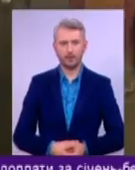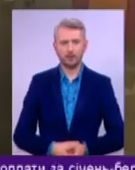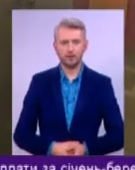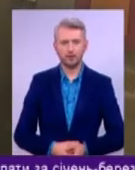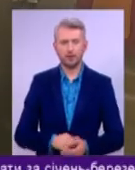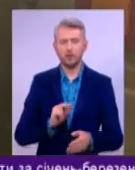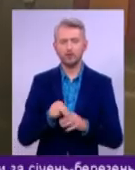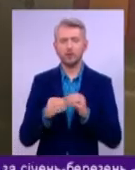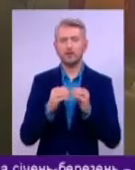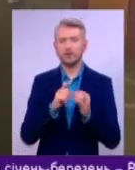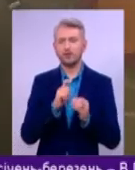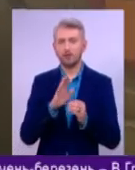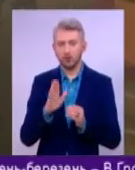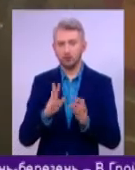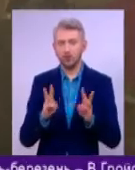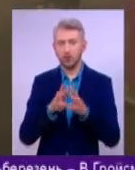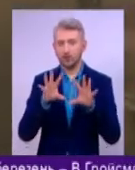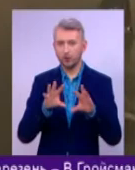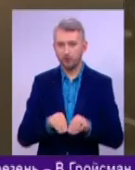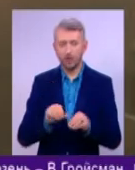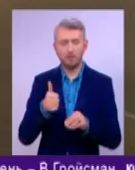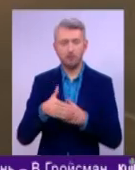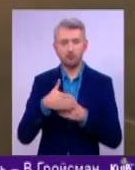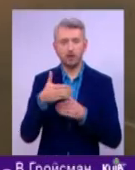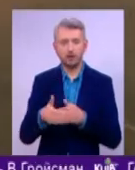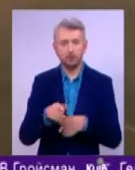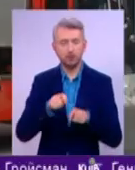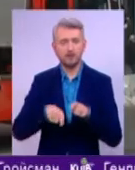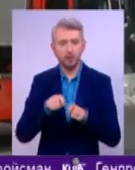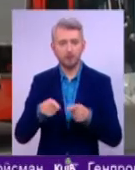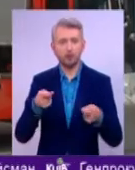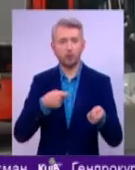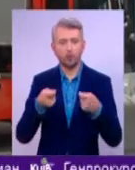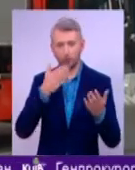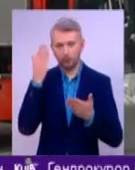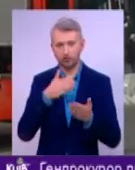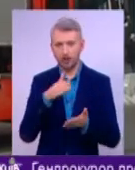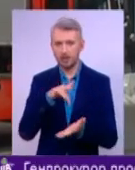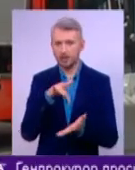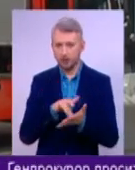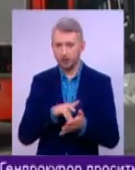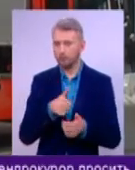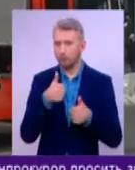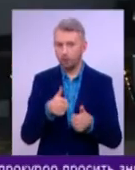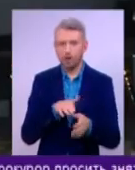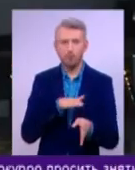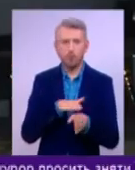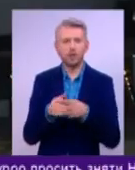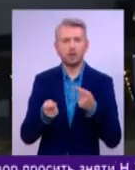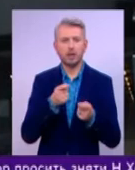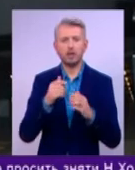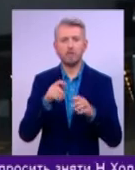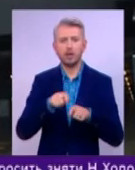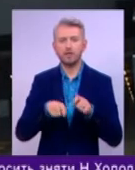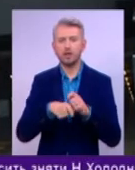За 10 хвилин пожежу ліквідували. Перший етап інспекції торгово-розважальний центр пройшов добре. Та повна ретельна перевірка будівлі триватиме